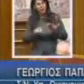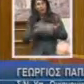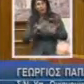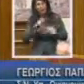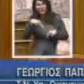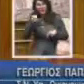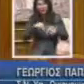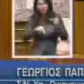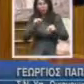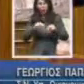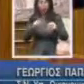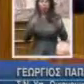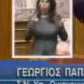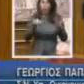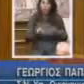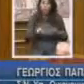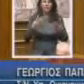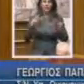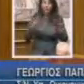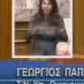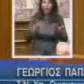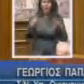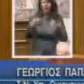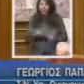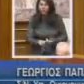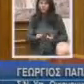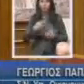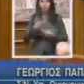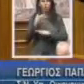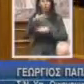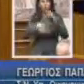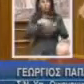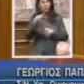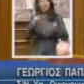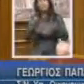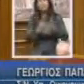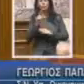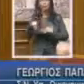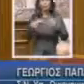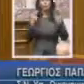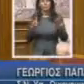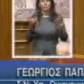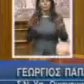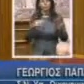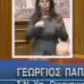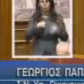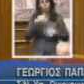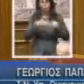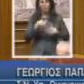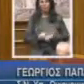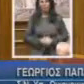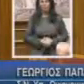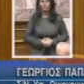εκλογών, 8,5, 9, 9,5 που μας λέει ο εισηγητής της, ή 12,7% όπως λέμε εμείς?